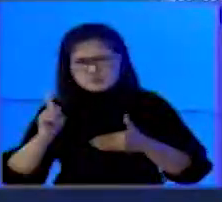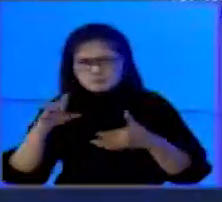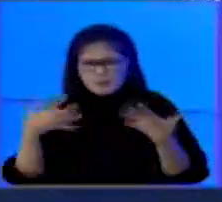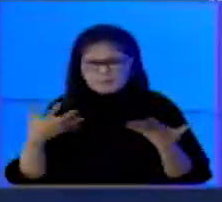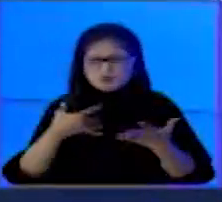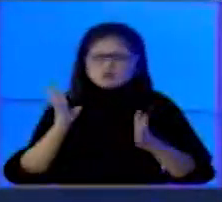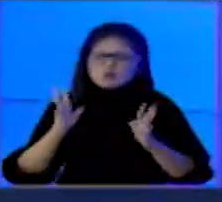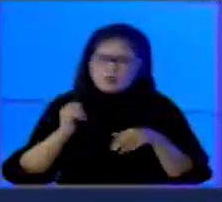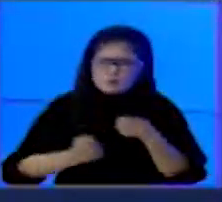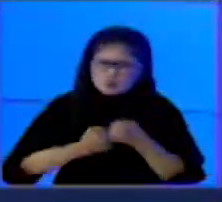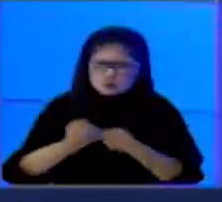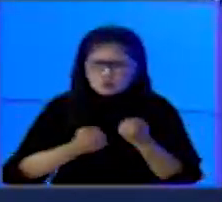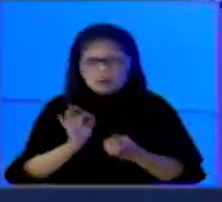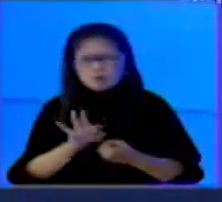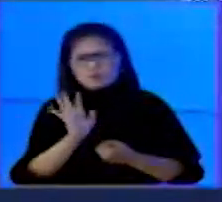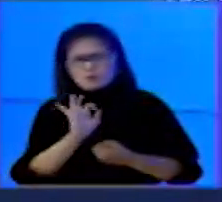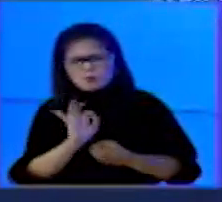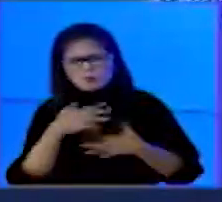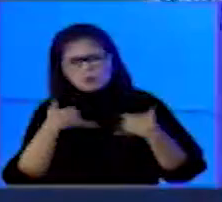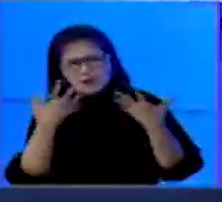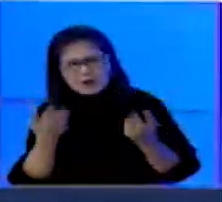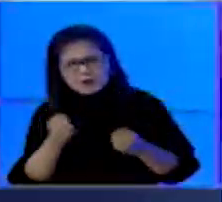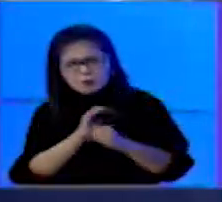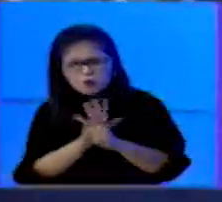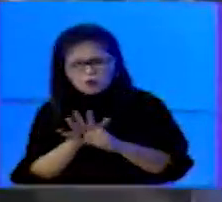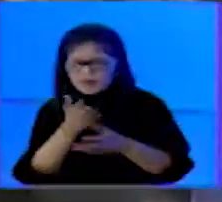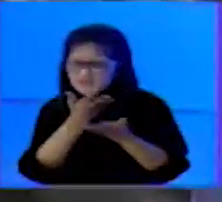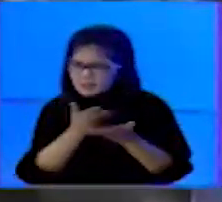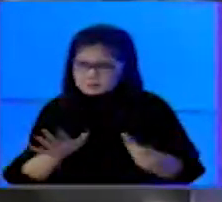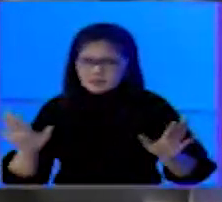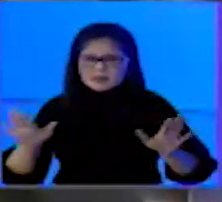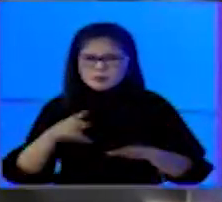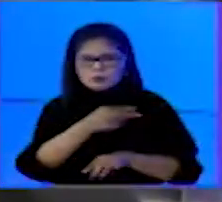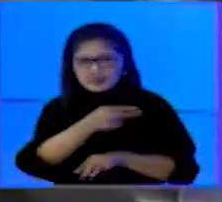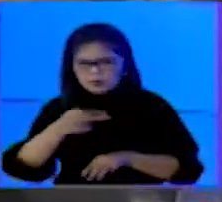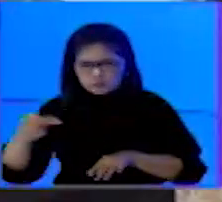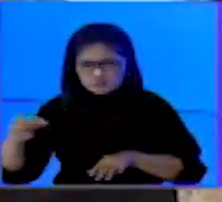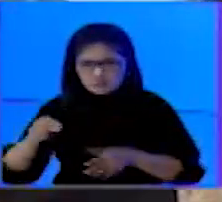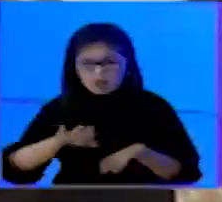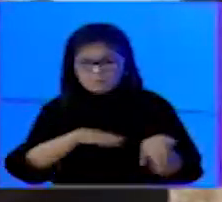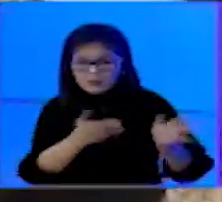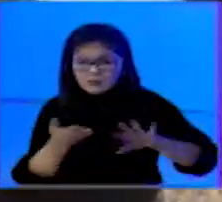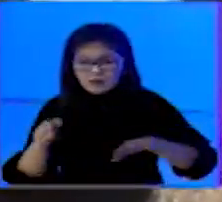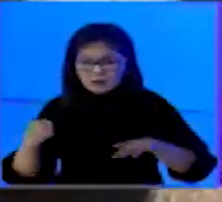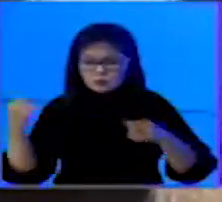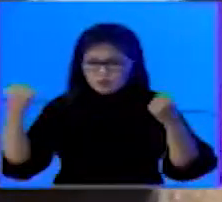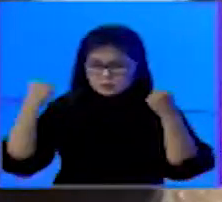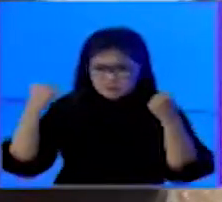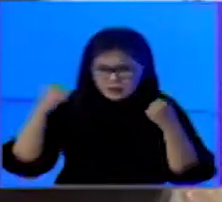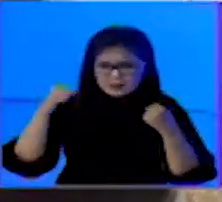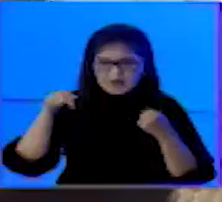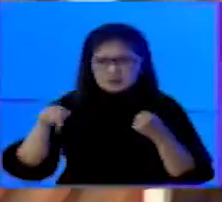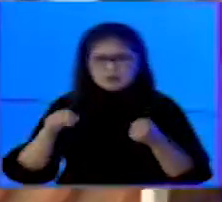Mudah-mudahan COVID-19 segera berakhir di negeri kita. Gugurnya tenaga kesehatan yang berjuang di garda terdepan menangani